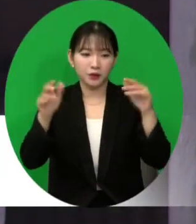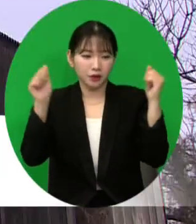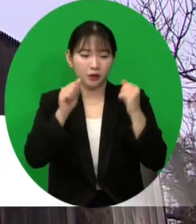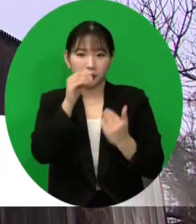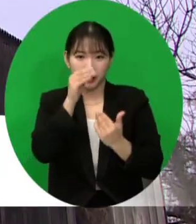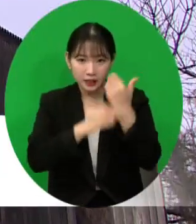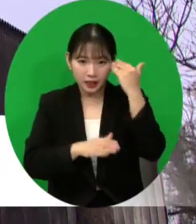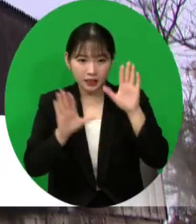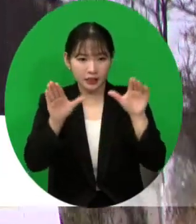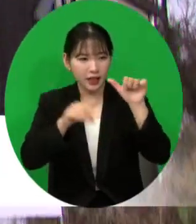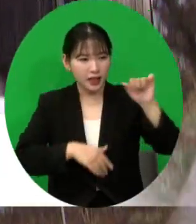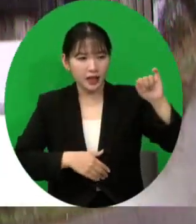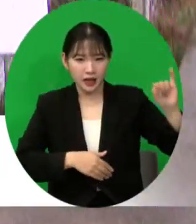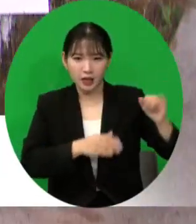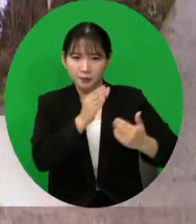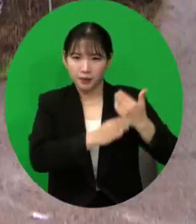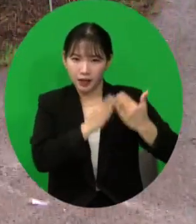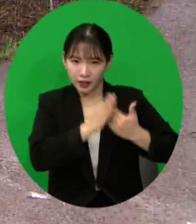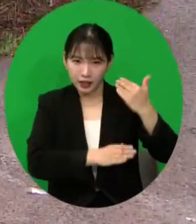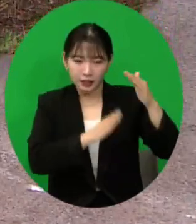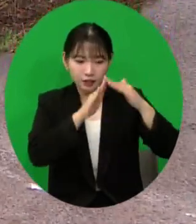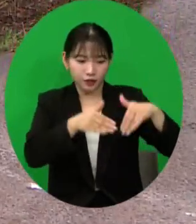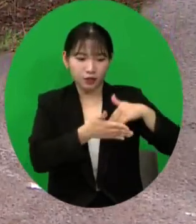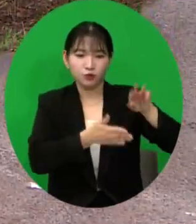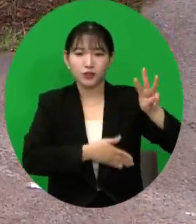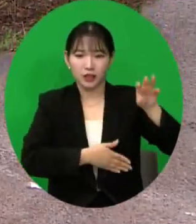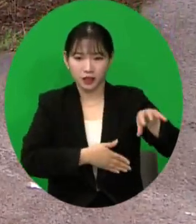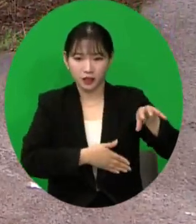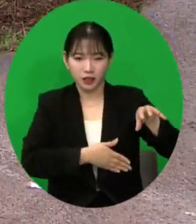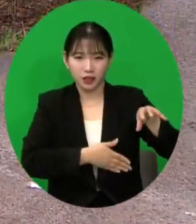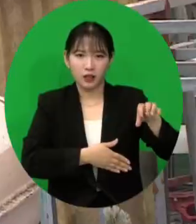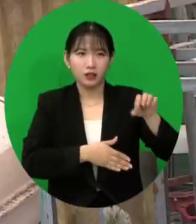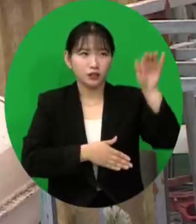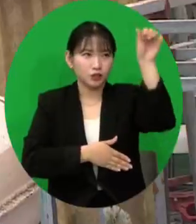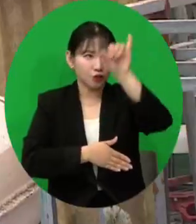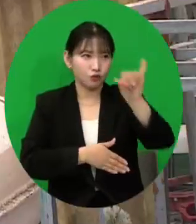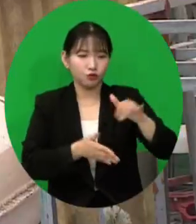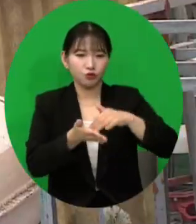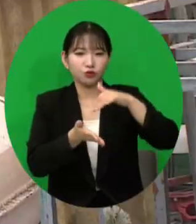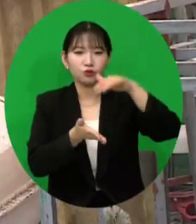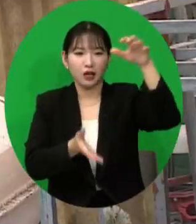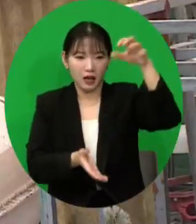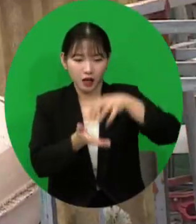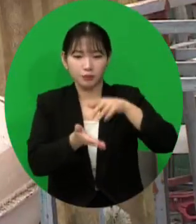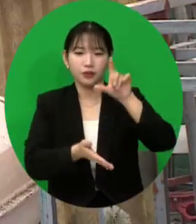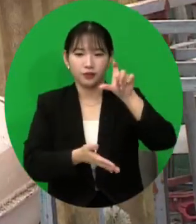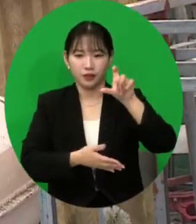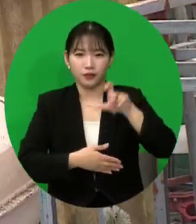발생한 고병원성 조료 인플루엔자는 전남 세권을 포함해 전국 15권으로 늘었습니다 Ah